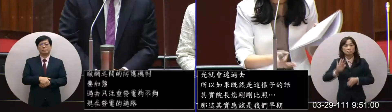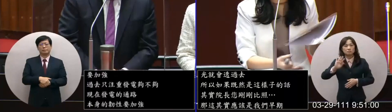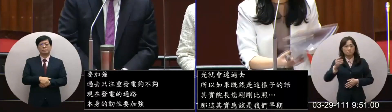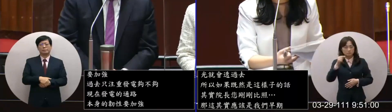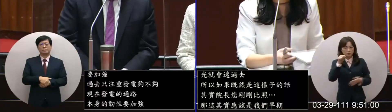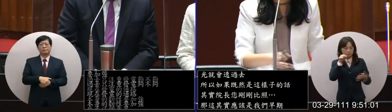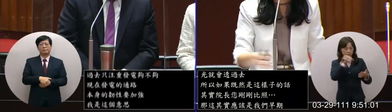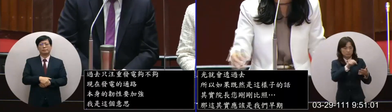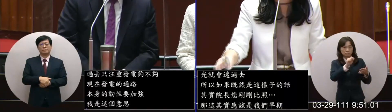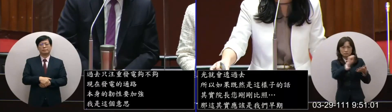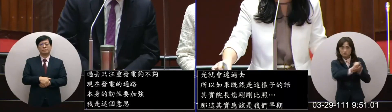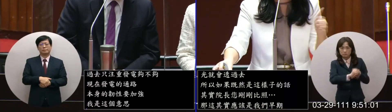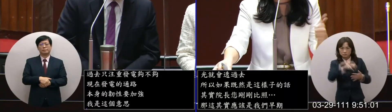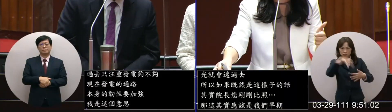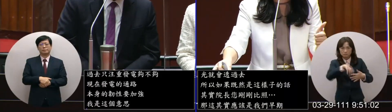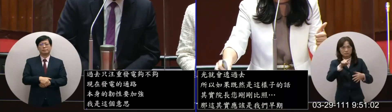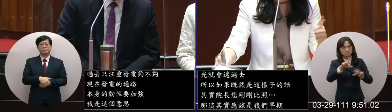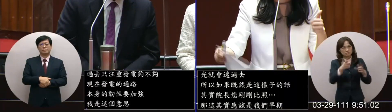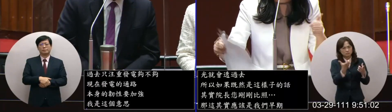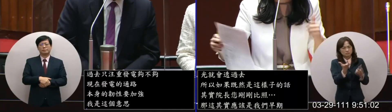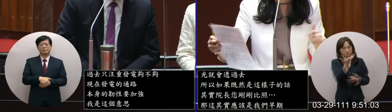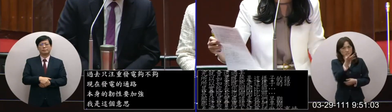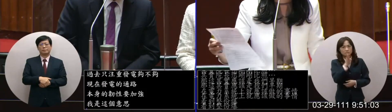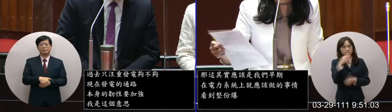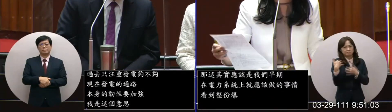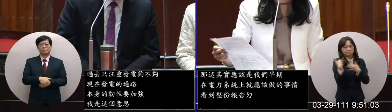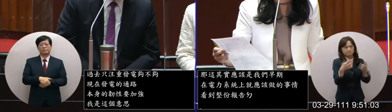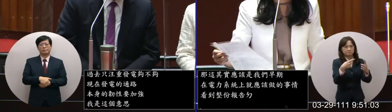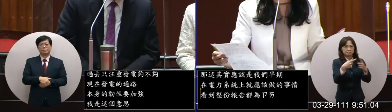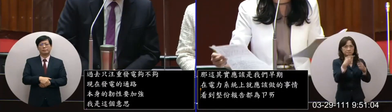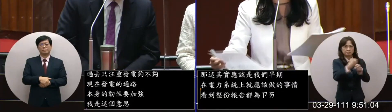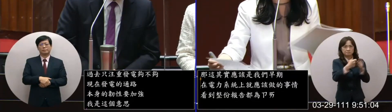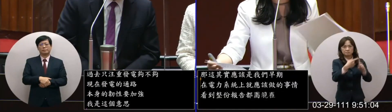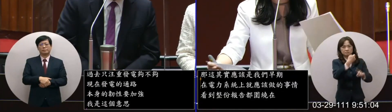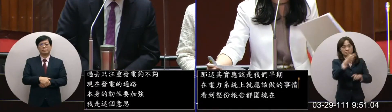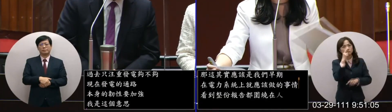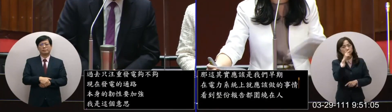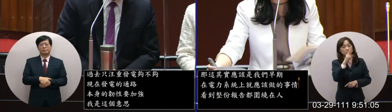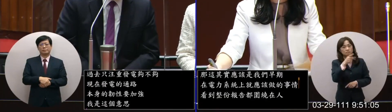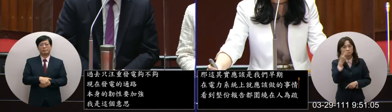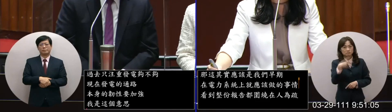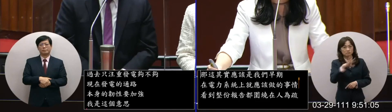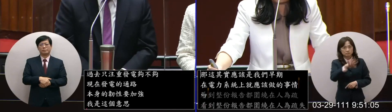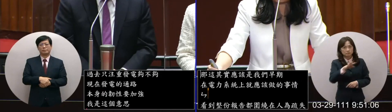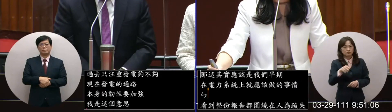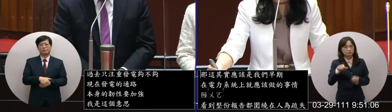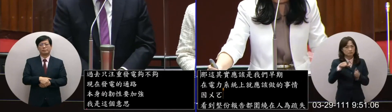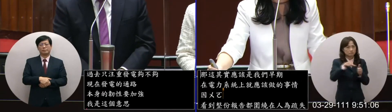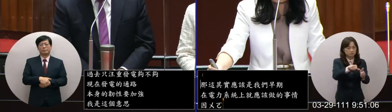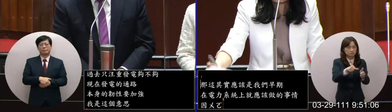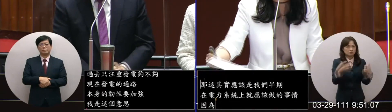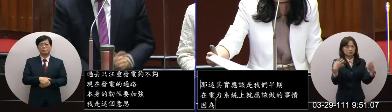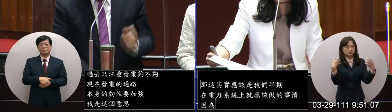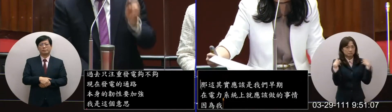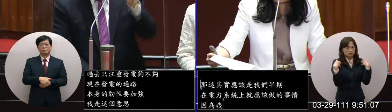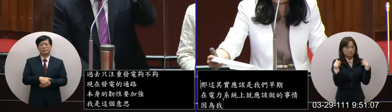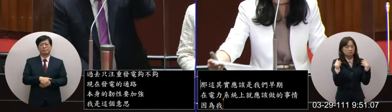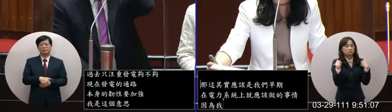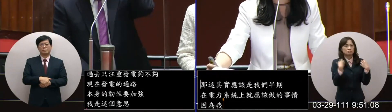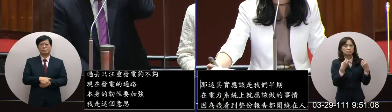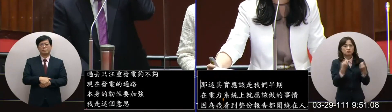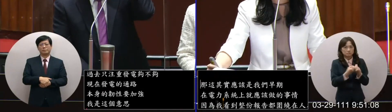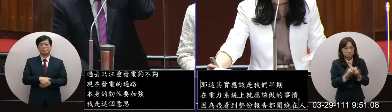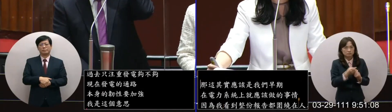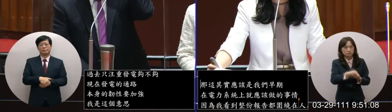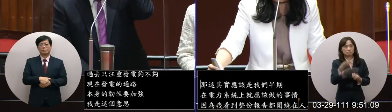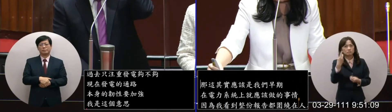报告里面，其实大部分围绕在人为疏失，还有寄出了很多一些救责的相关的一些办法，那甚至也把这个鸟兽重